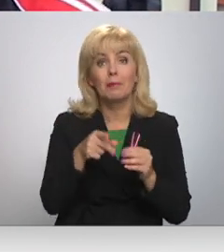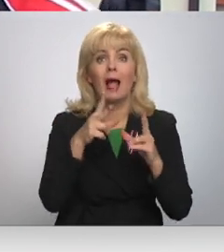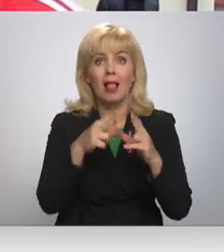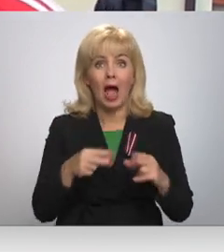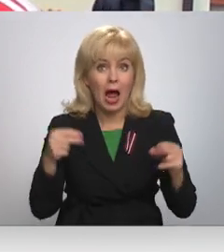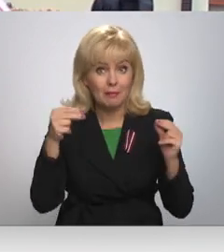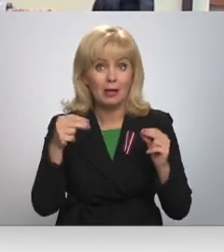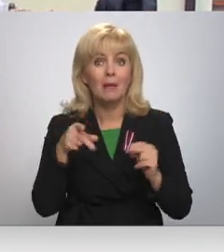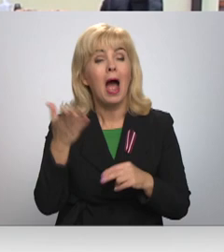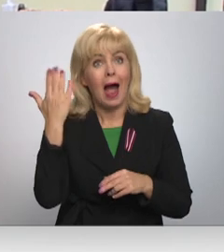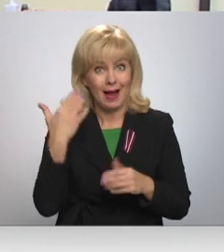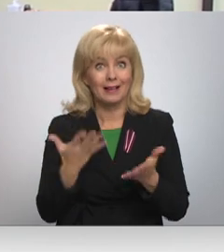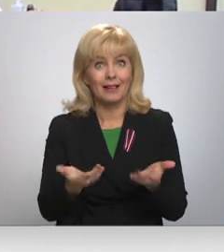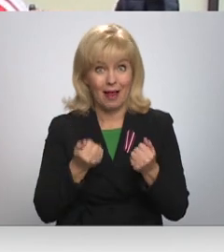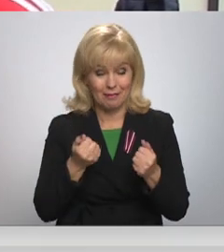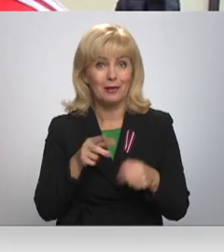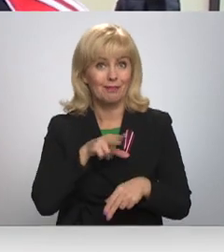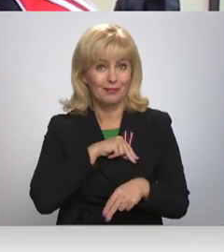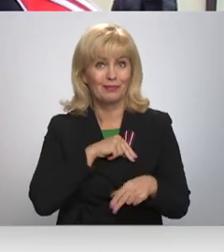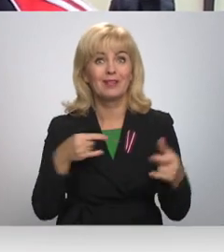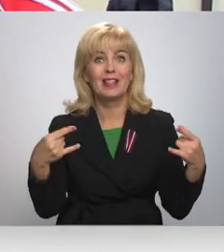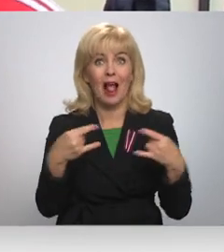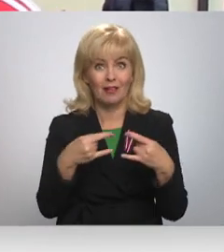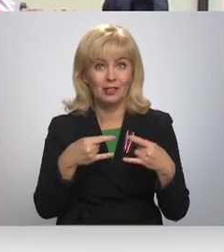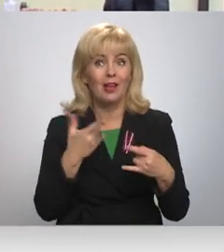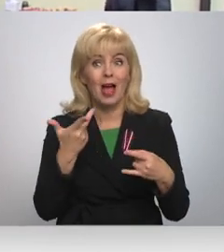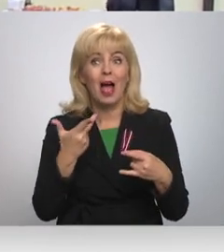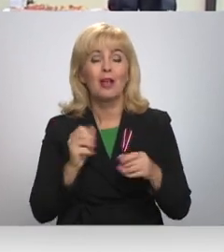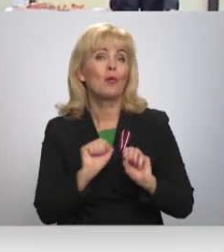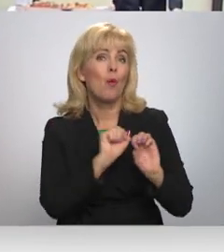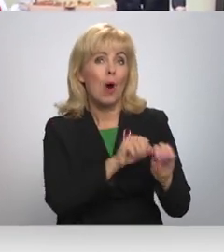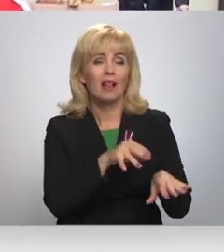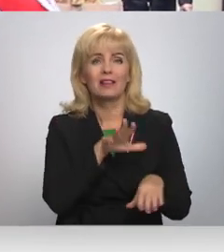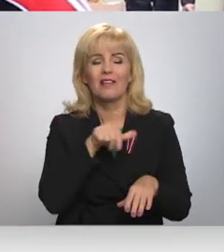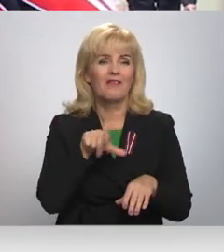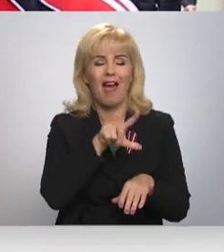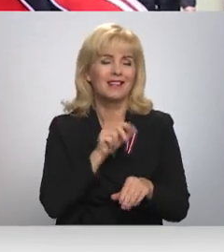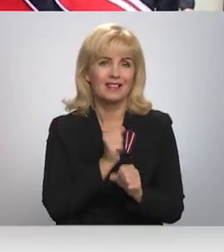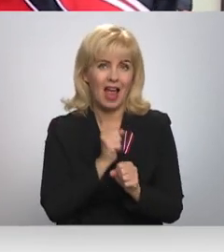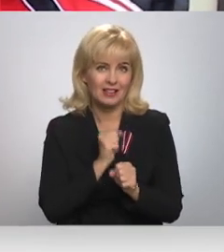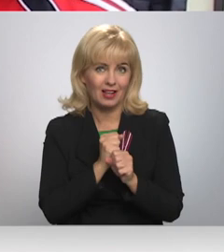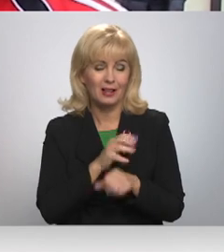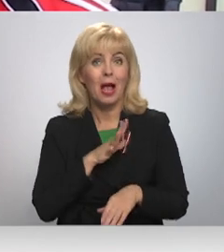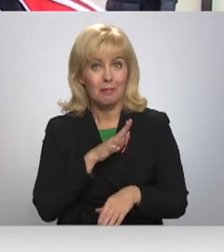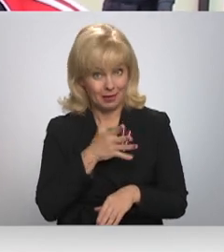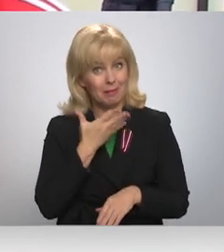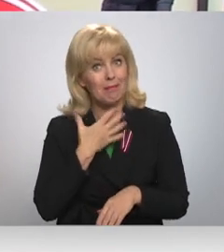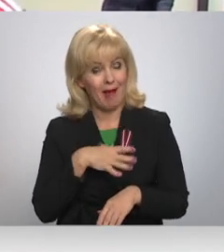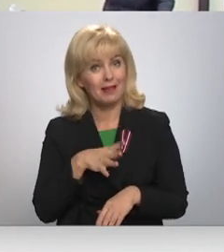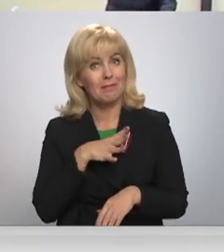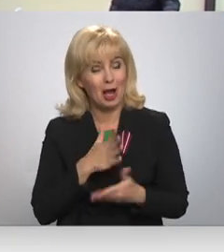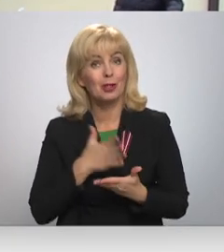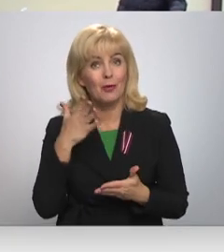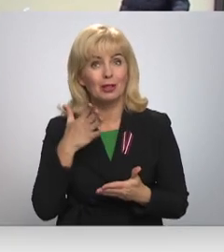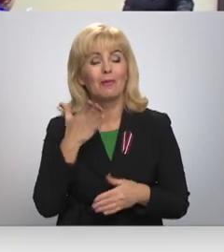laimīgajiem. Darbojās televizors? Kaut kur ir nolikts, bet es nezinu, man liekas, vairs nedarbojās. Bet tas bija tāds patīkams noteikti. Jā,